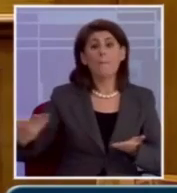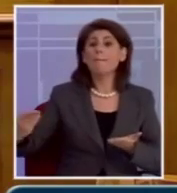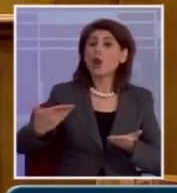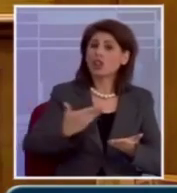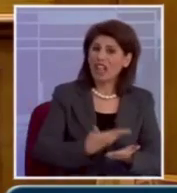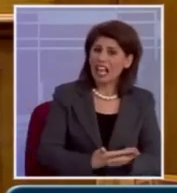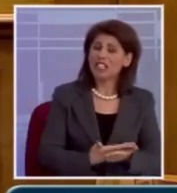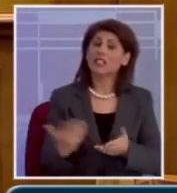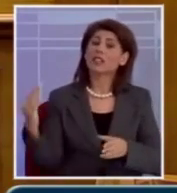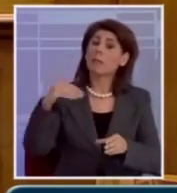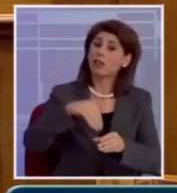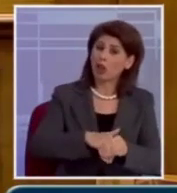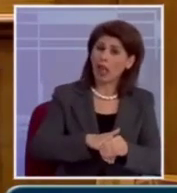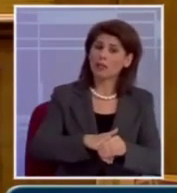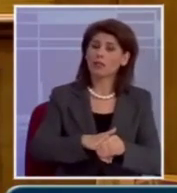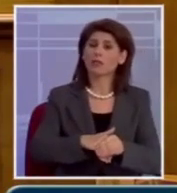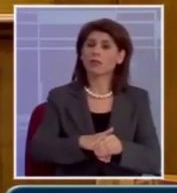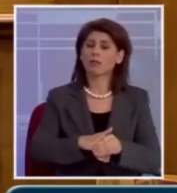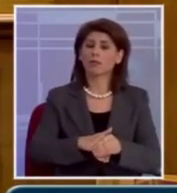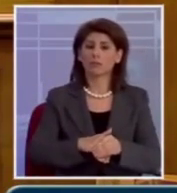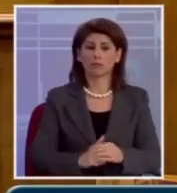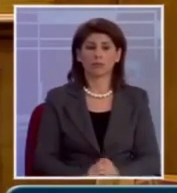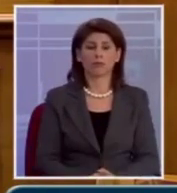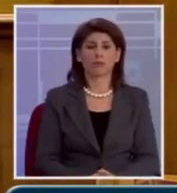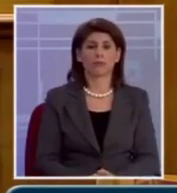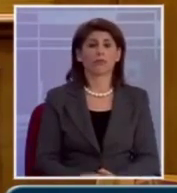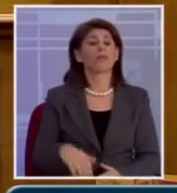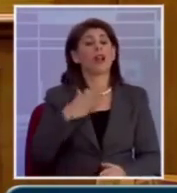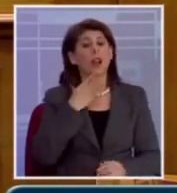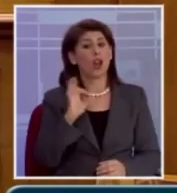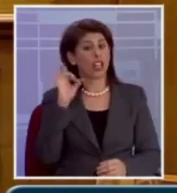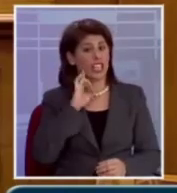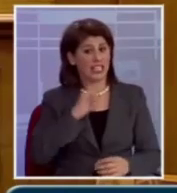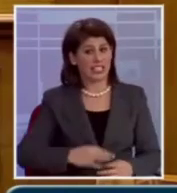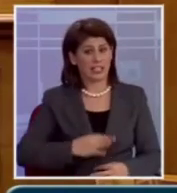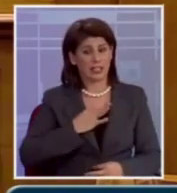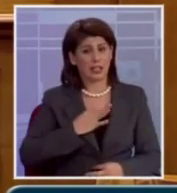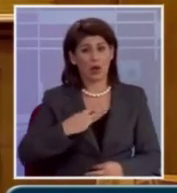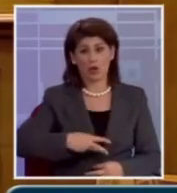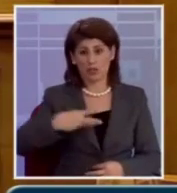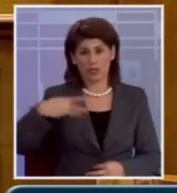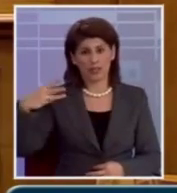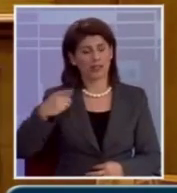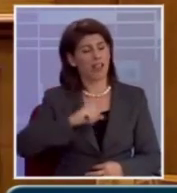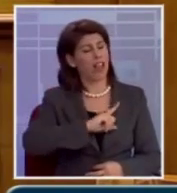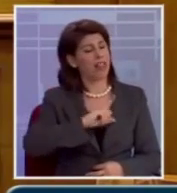προτάσεις και με συμμετοχές. Διότι, κυρίες και κύριοι, ο ΣΥΡΙΖΑ δεν